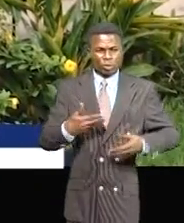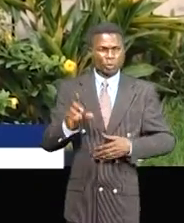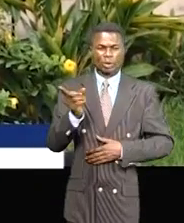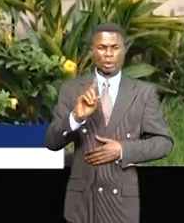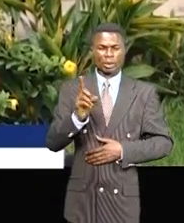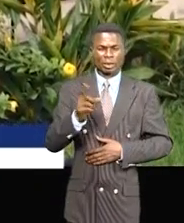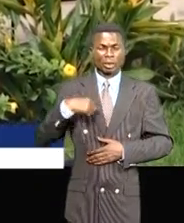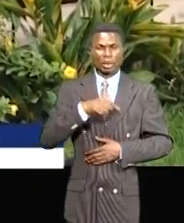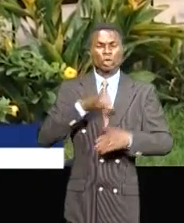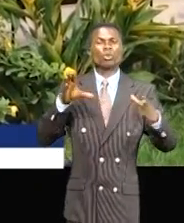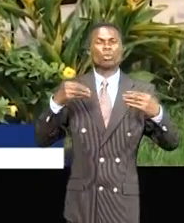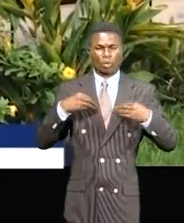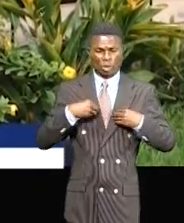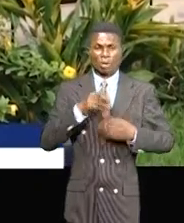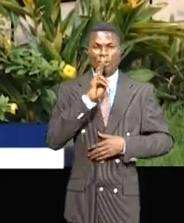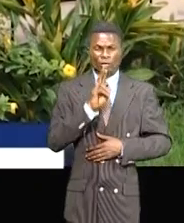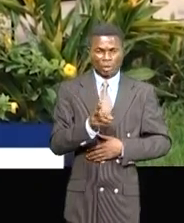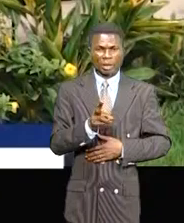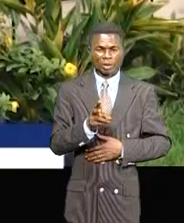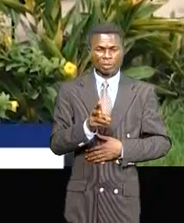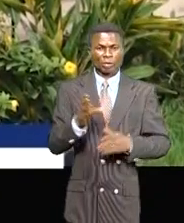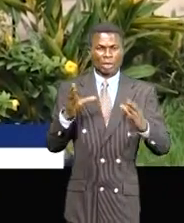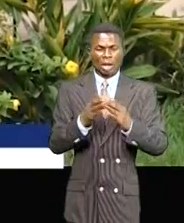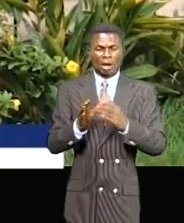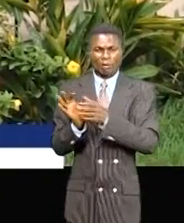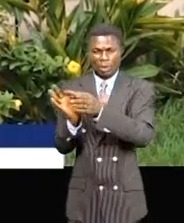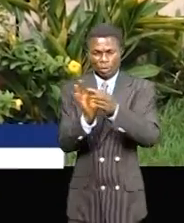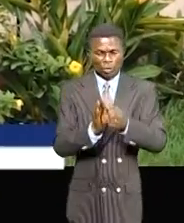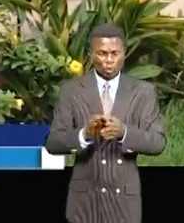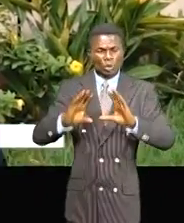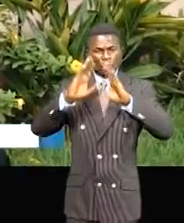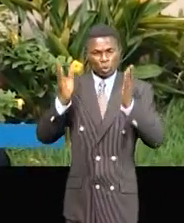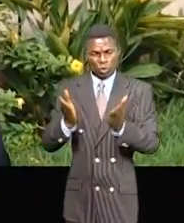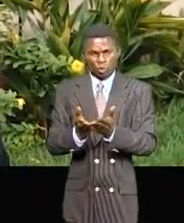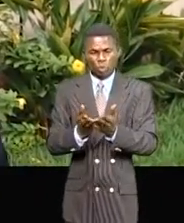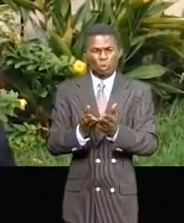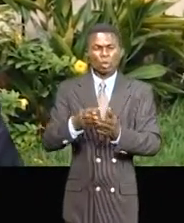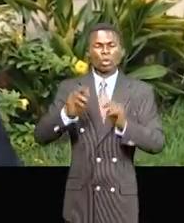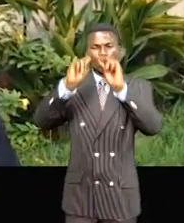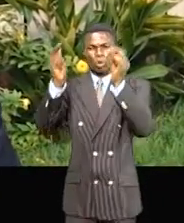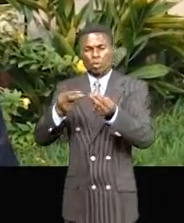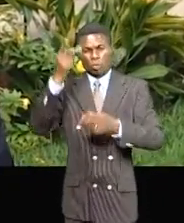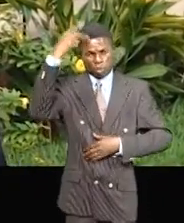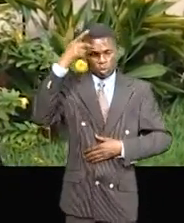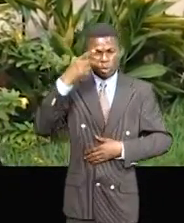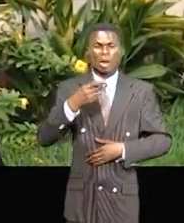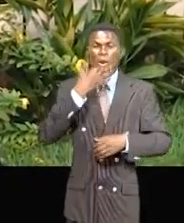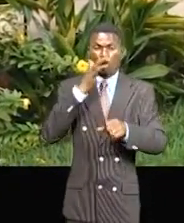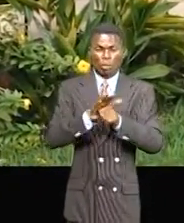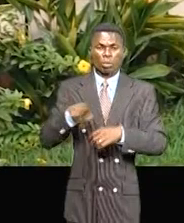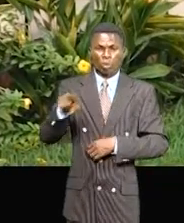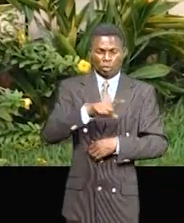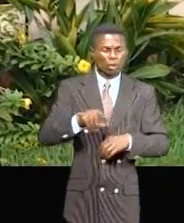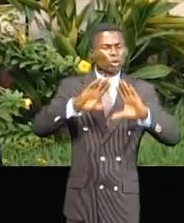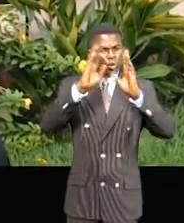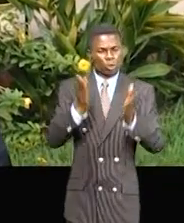Nous sommes convaincus que, avec la collaboration de toutes les forces politiques, et là aussi je voudrais rassurer tout le